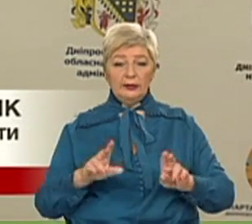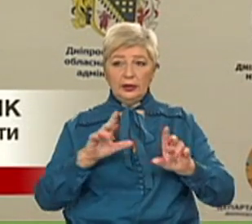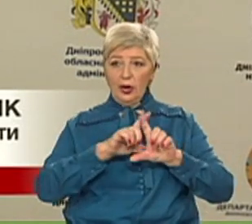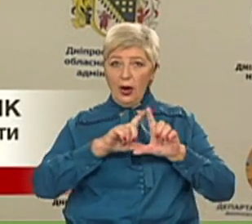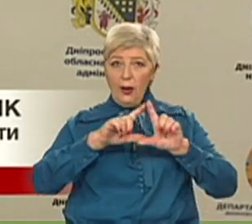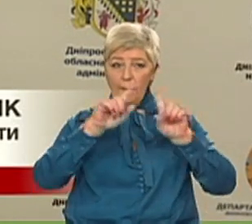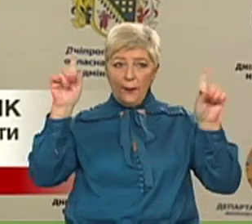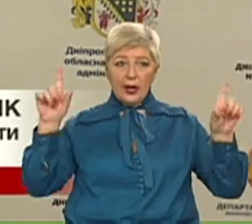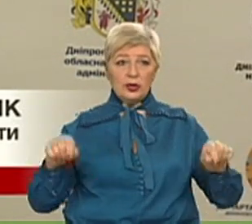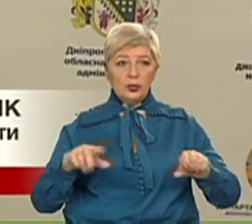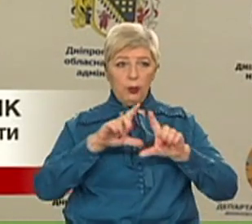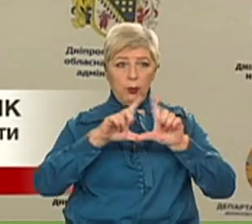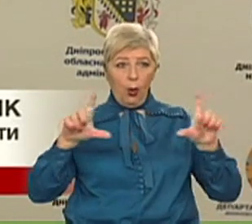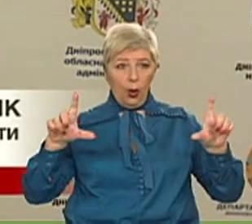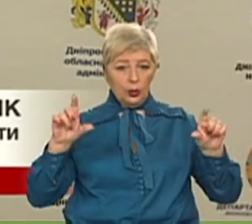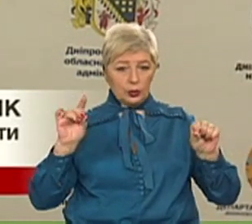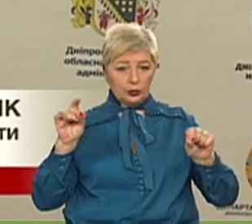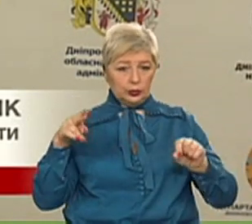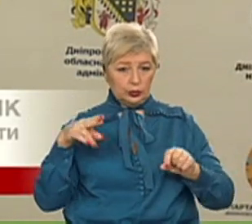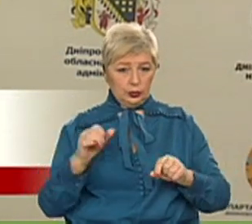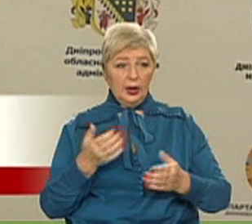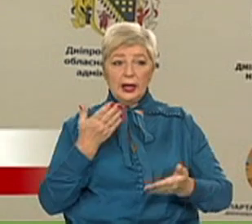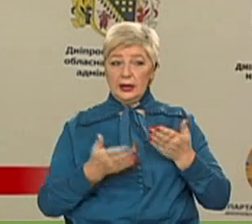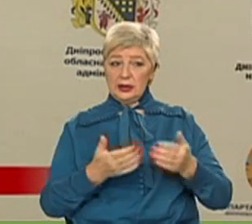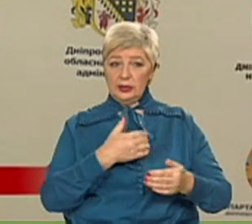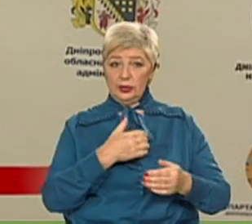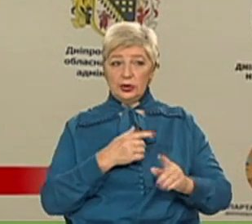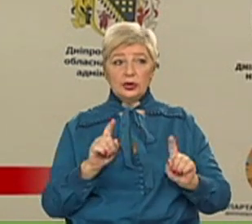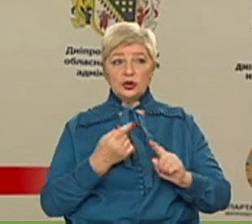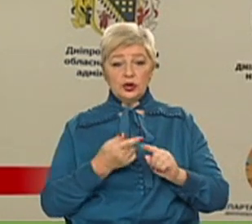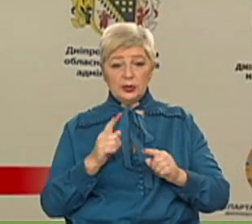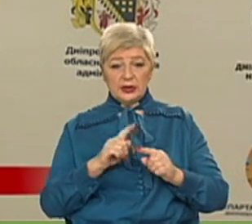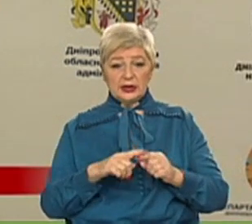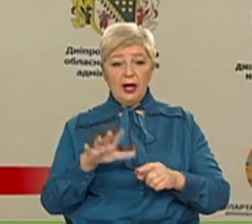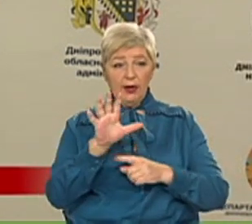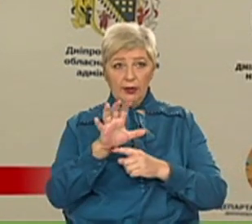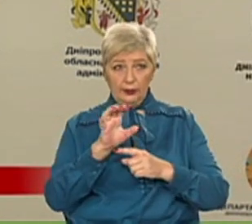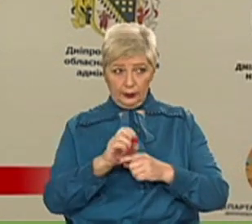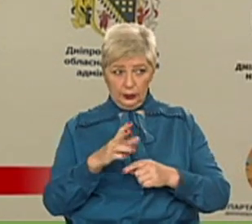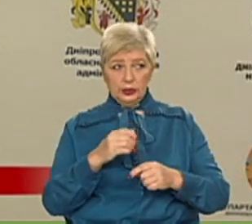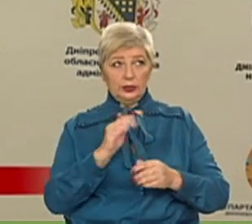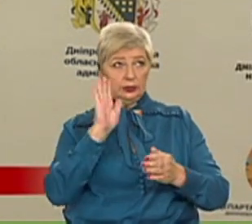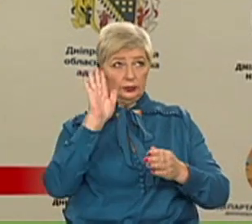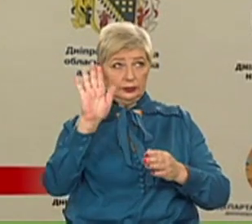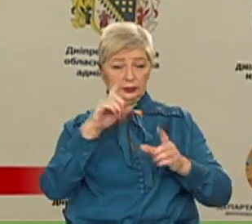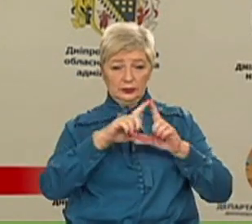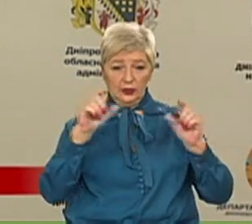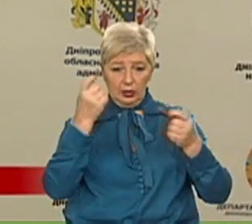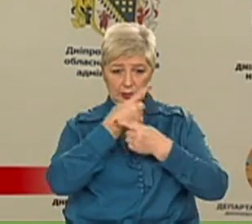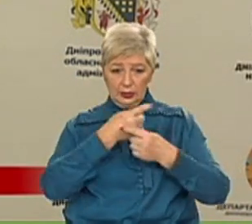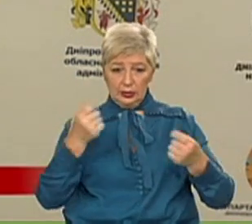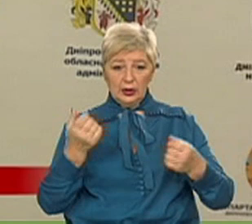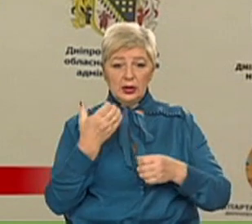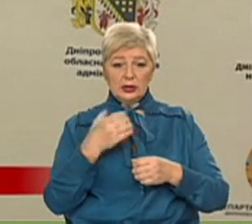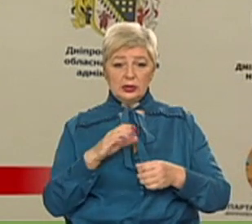якщо ви хочете, щоб це фото було на білборді, тоді 100% його публікуйте і 100%